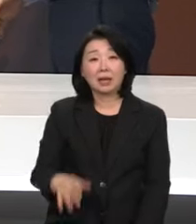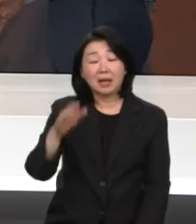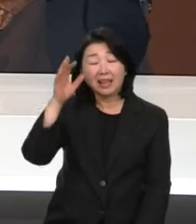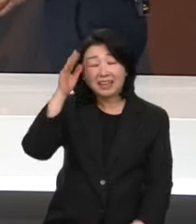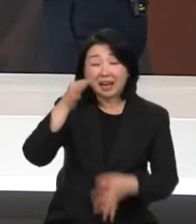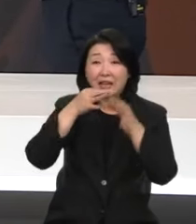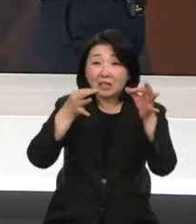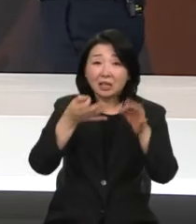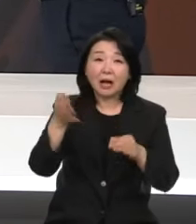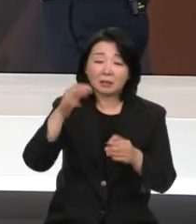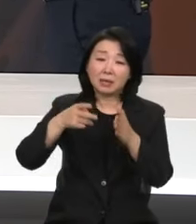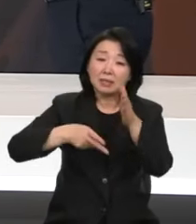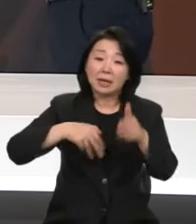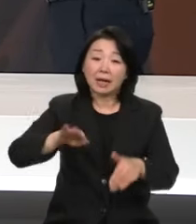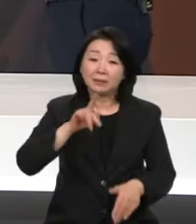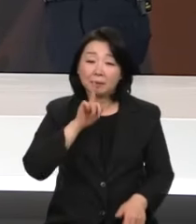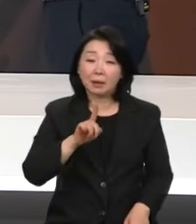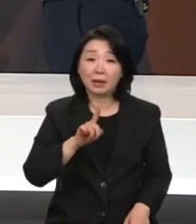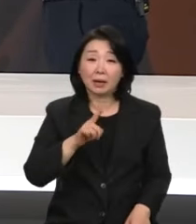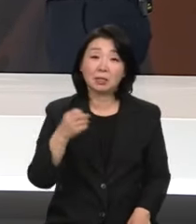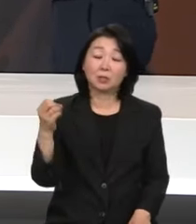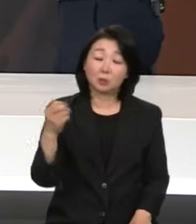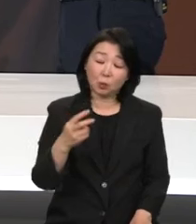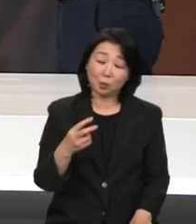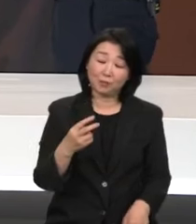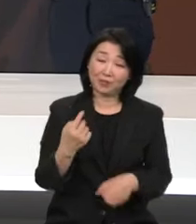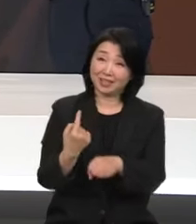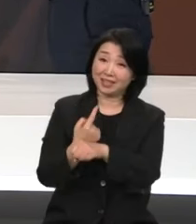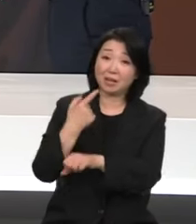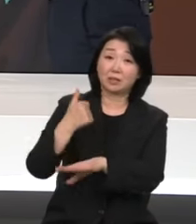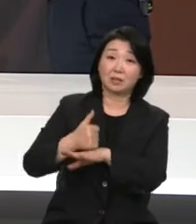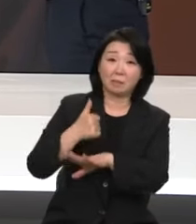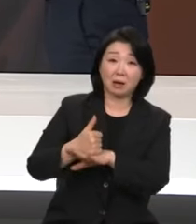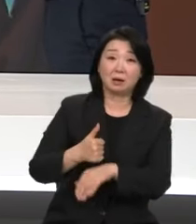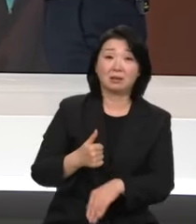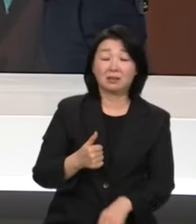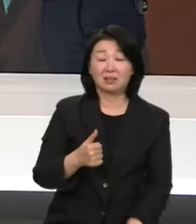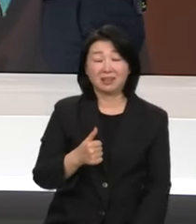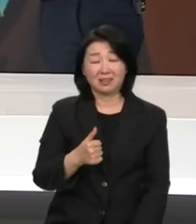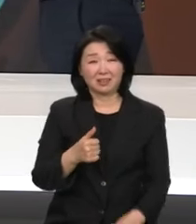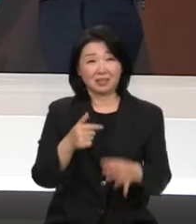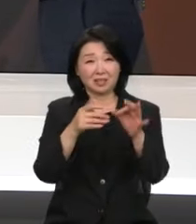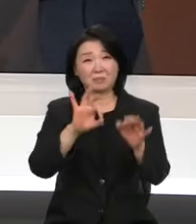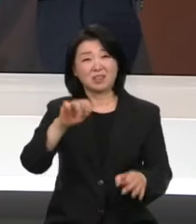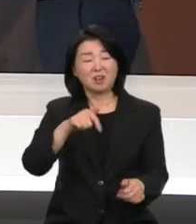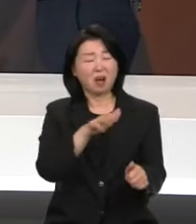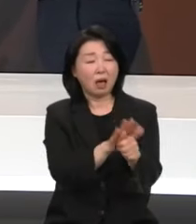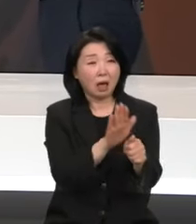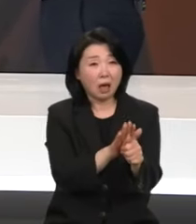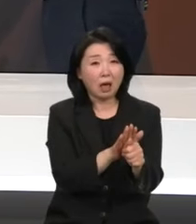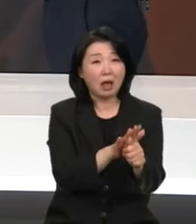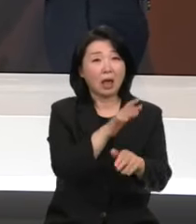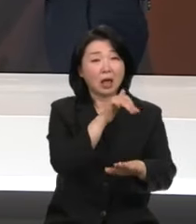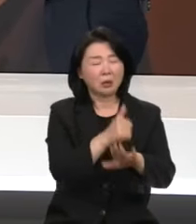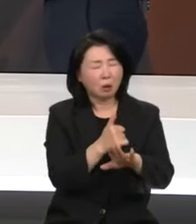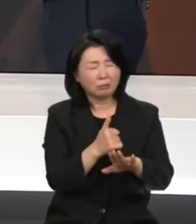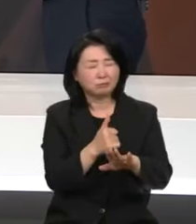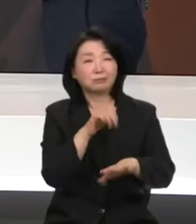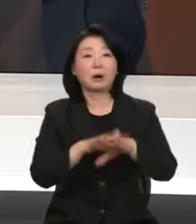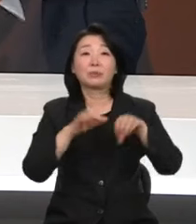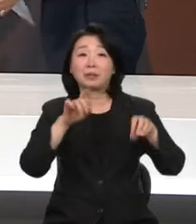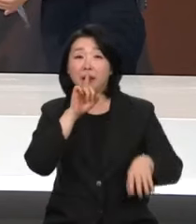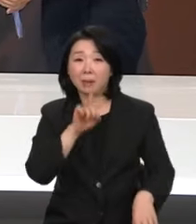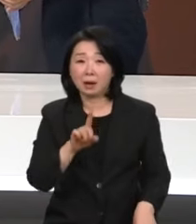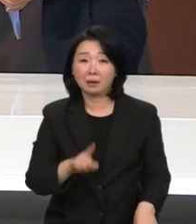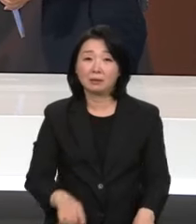짖어도 기차는 간다. 또 지난해 연말이었습니다. 김기현을 밀다 닭 쫓던 개가 됐다. 일부 친윤계를 저렇게 비유를 했었는데 네.